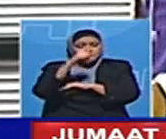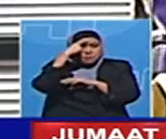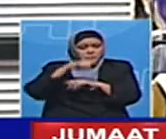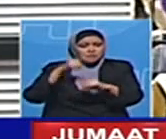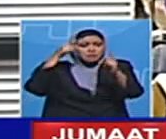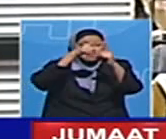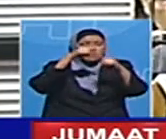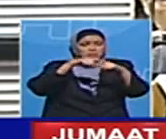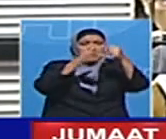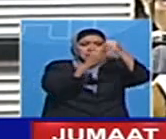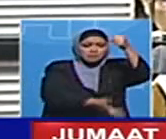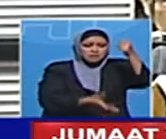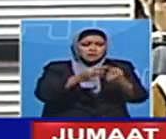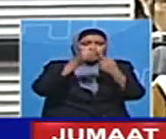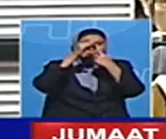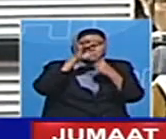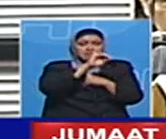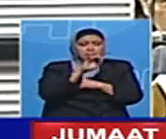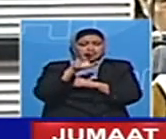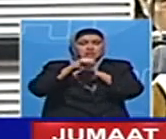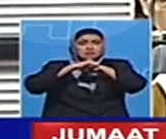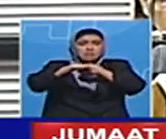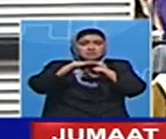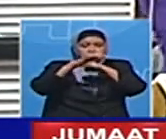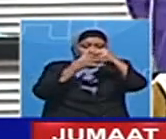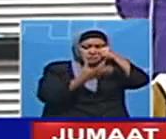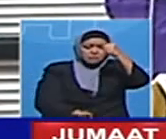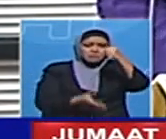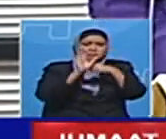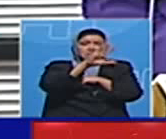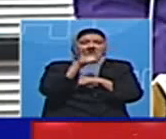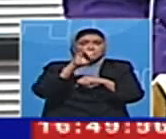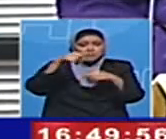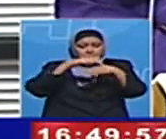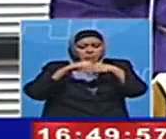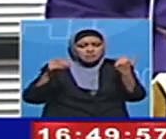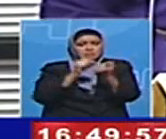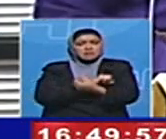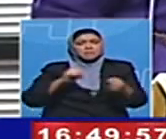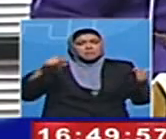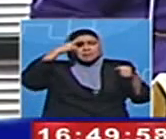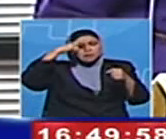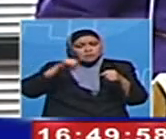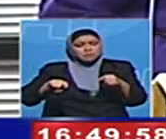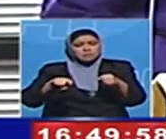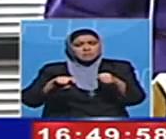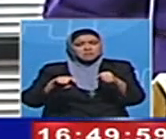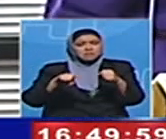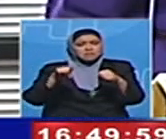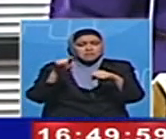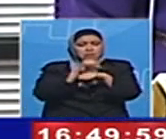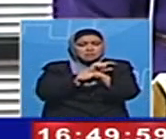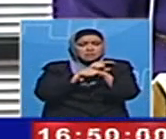ini dan khas IBS promotion fund sebanyak r00 juta disediakan melalui SME Bank sebagai